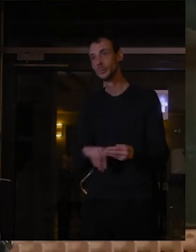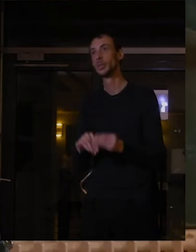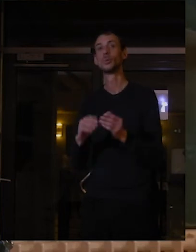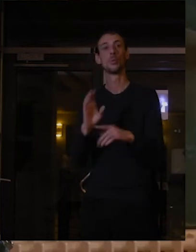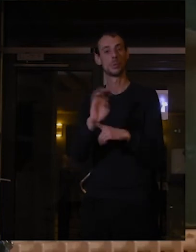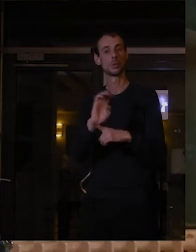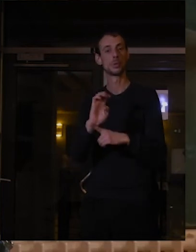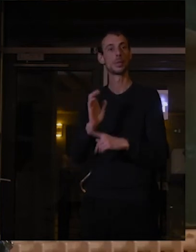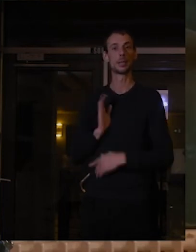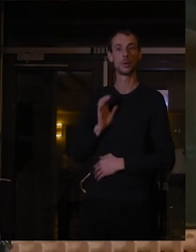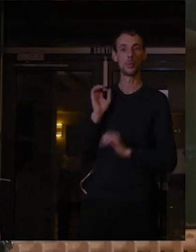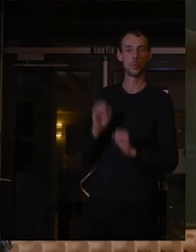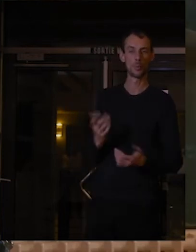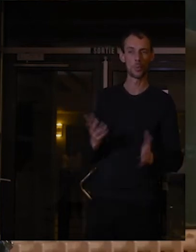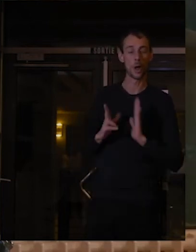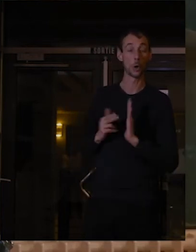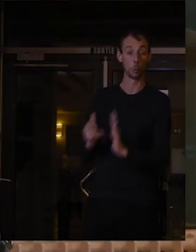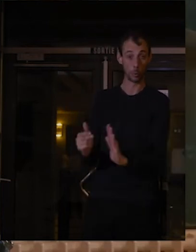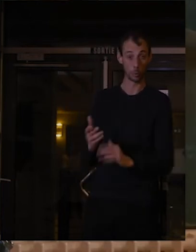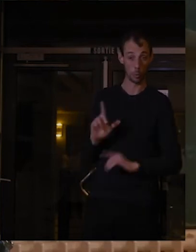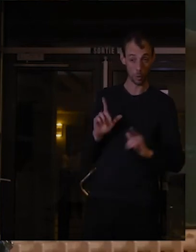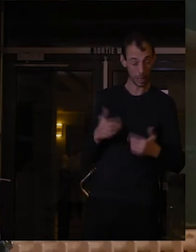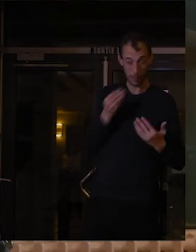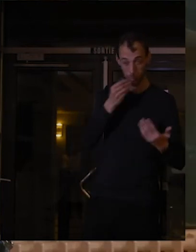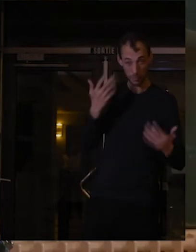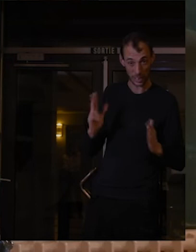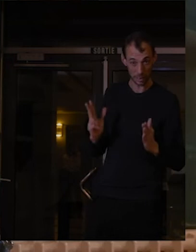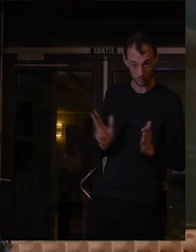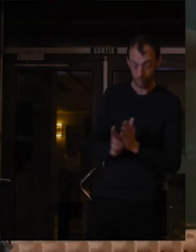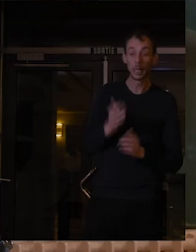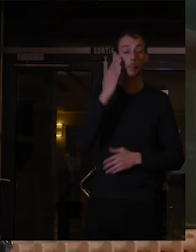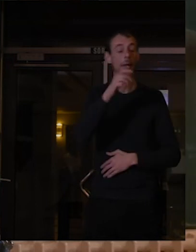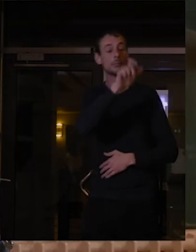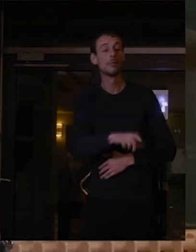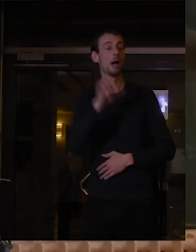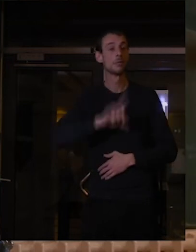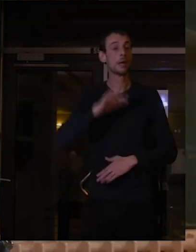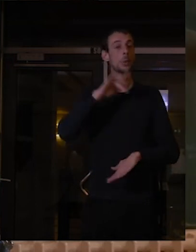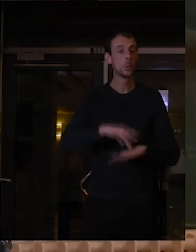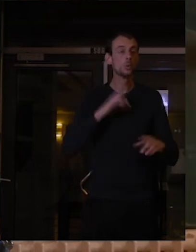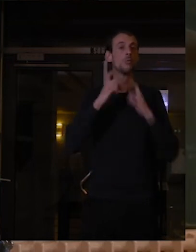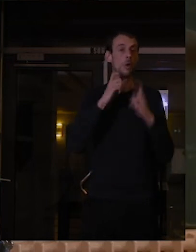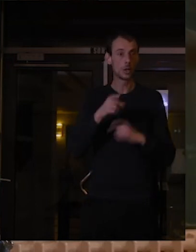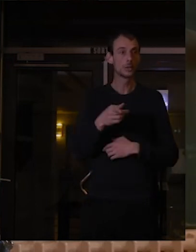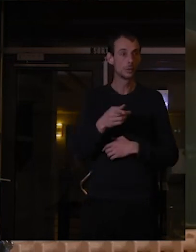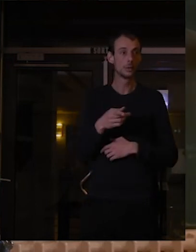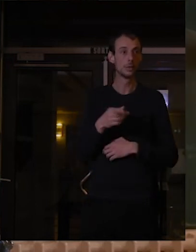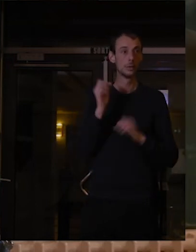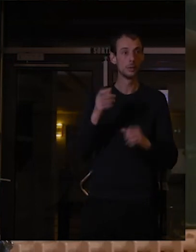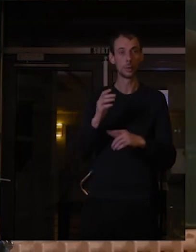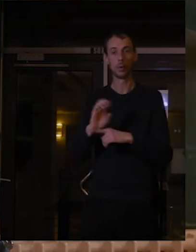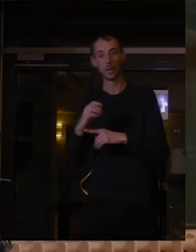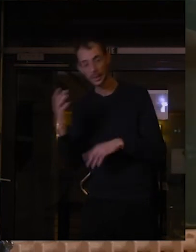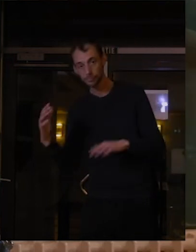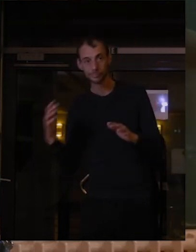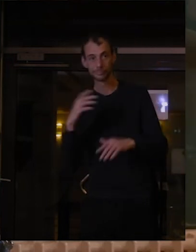taxis bordelais quand il y a des femmes victimes de violences. On a essayé de mettre en place cette permanence avec des taxis bordelais